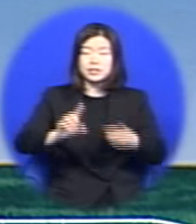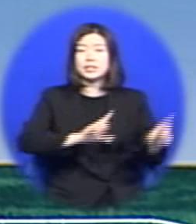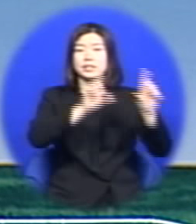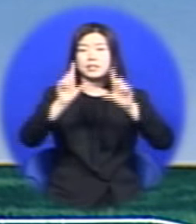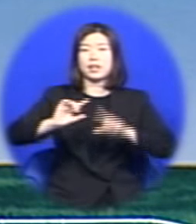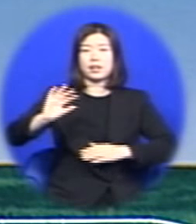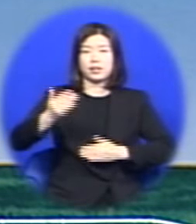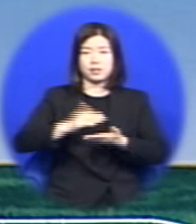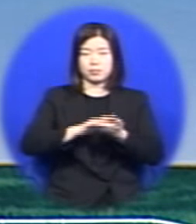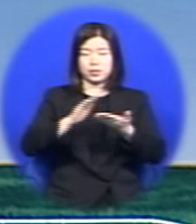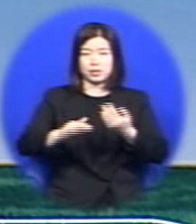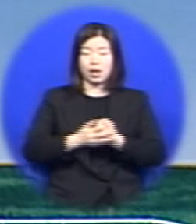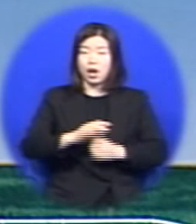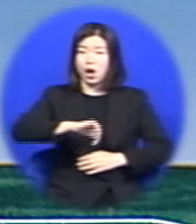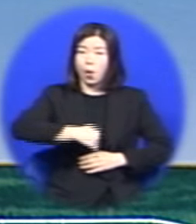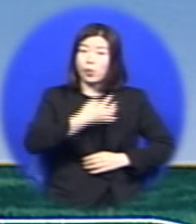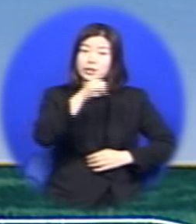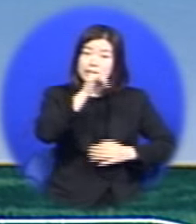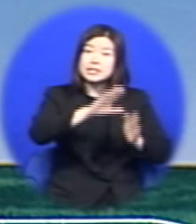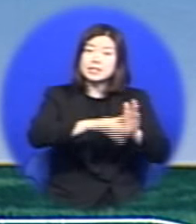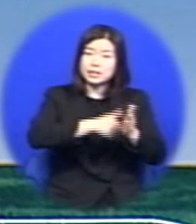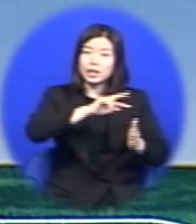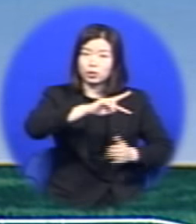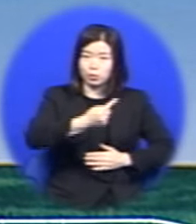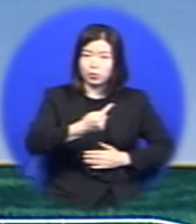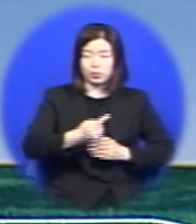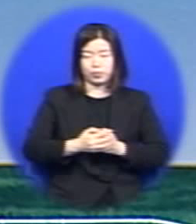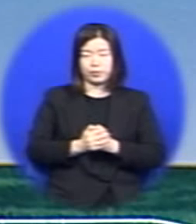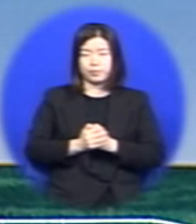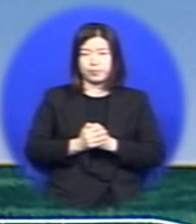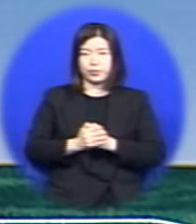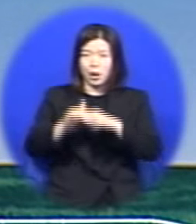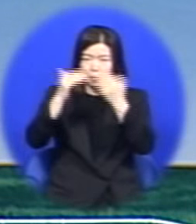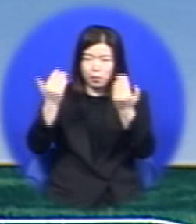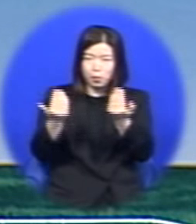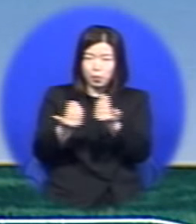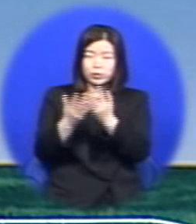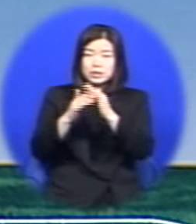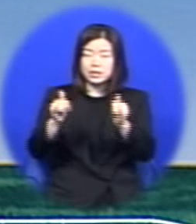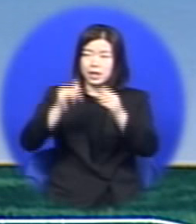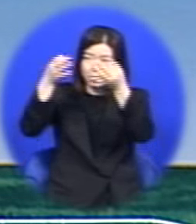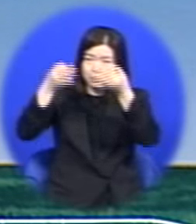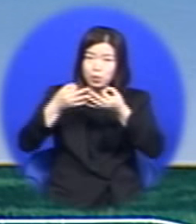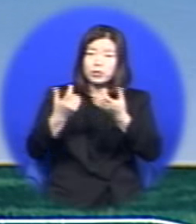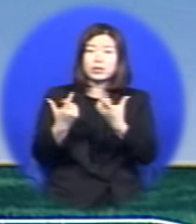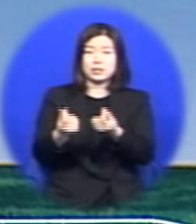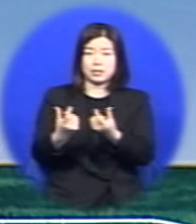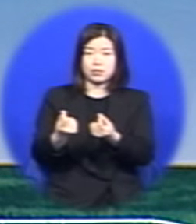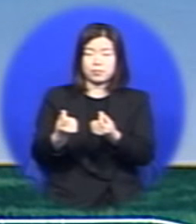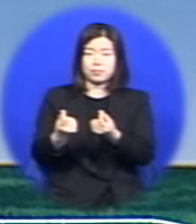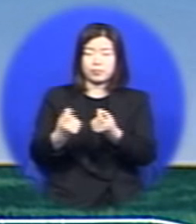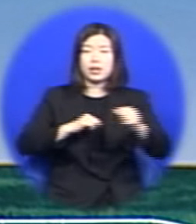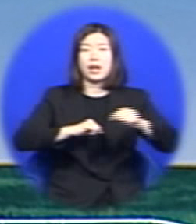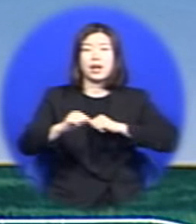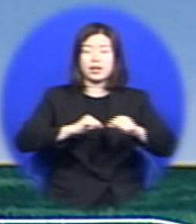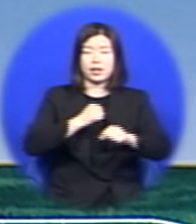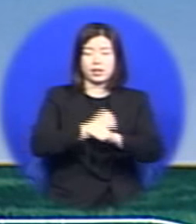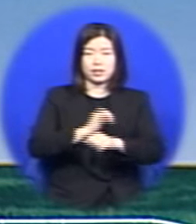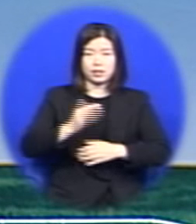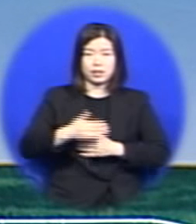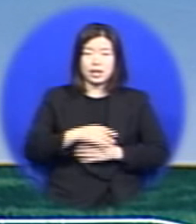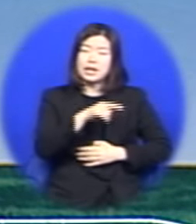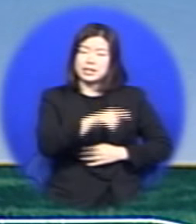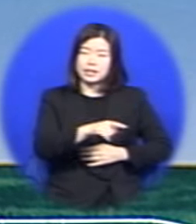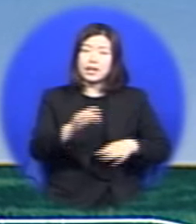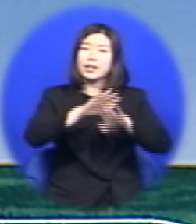됩니다. 혼자 있을 때라도 모든 사람이 다 보는 것처럼, 이것이 낮에